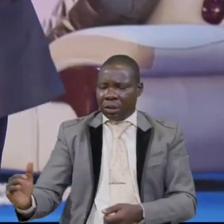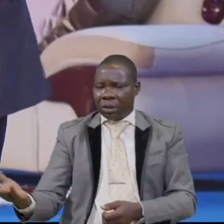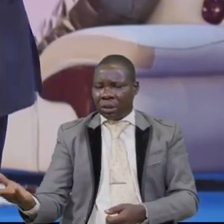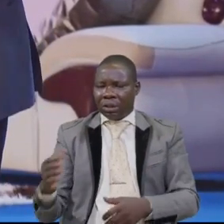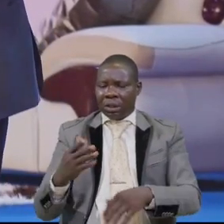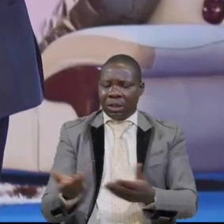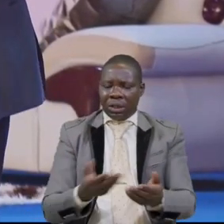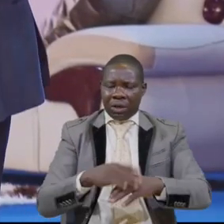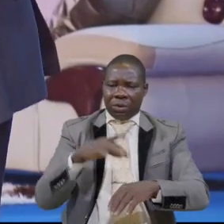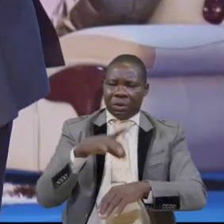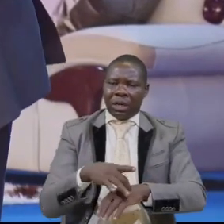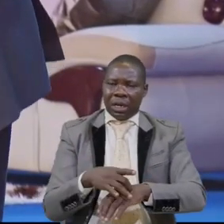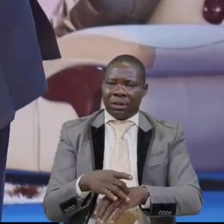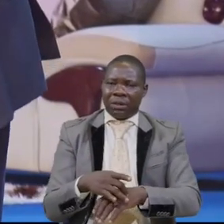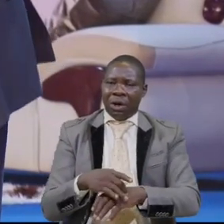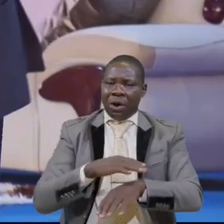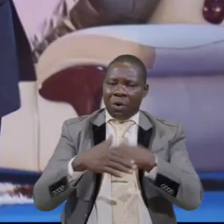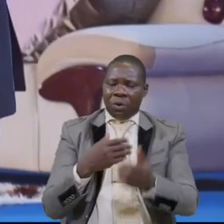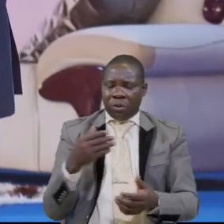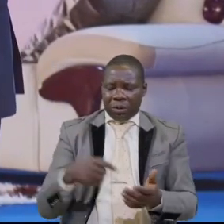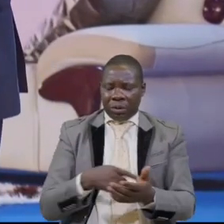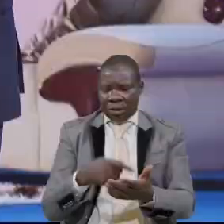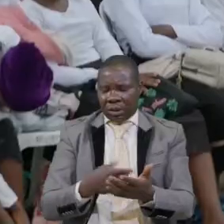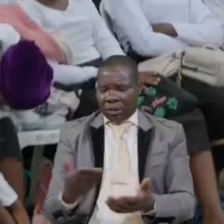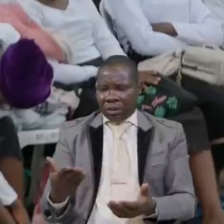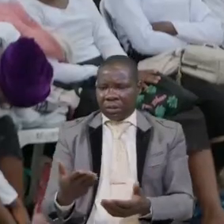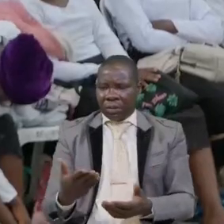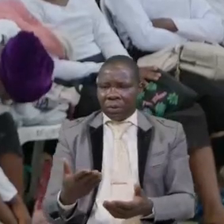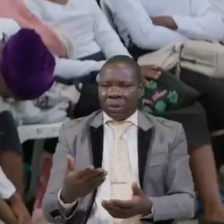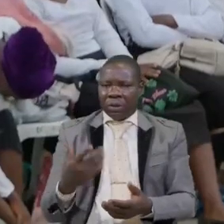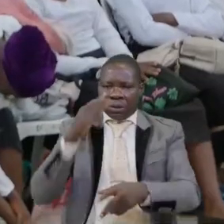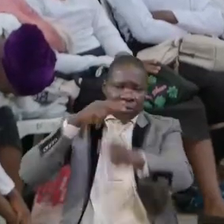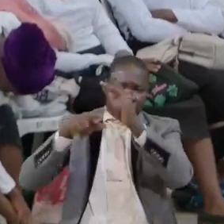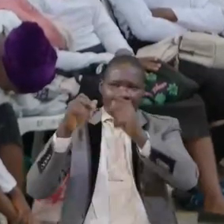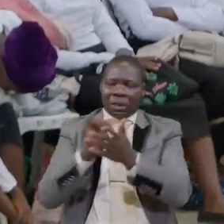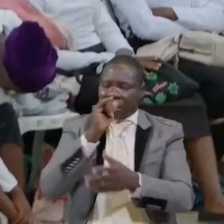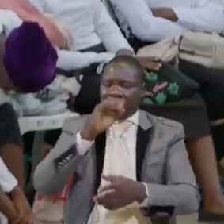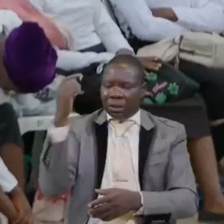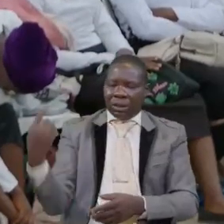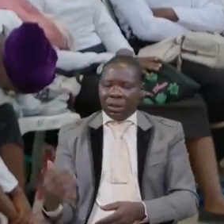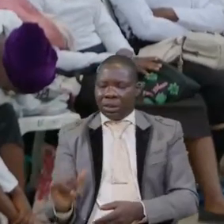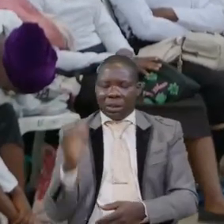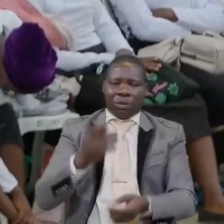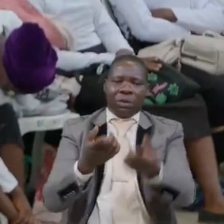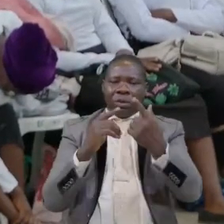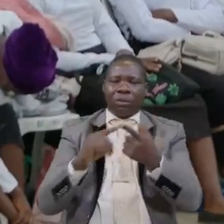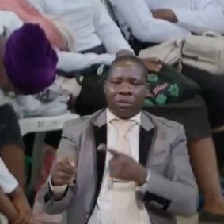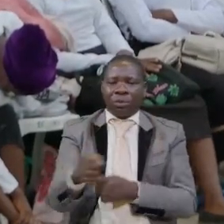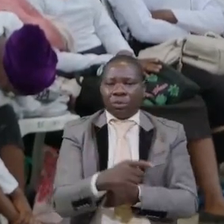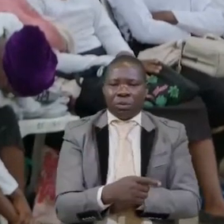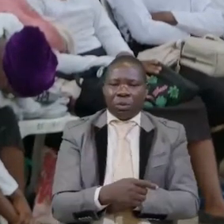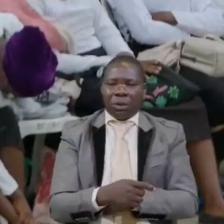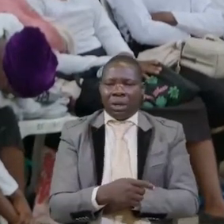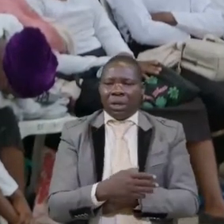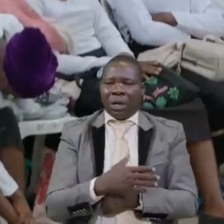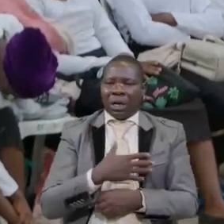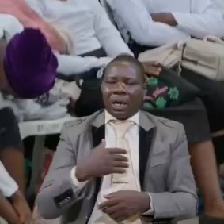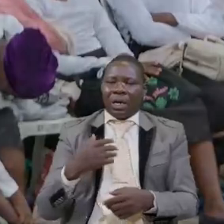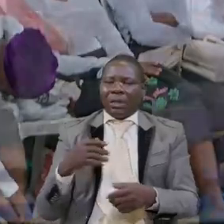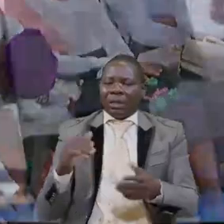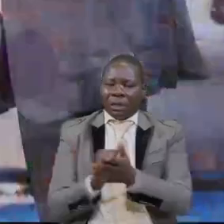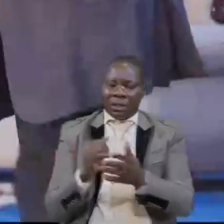même, la vision de l'Éternel te parviendra. Et il dit, après cela, il